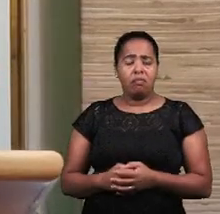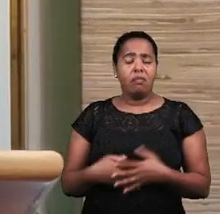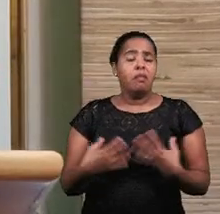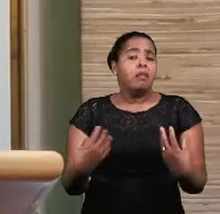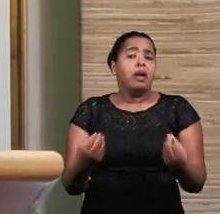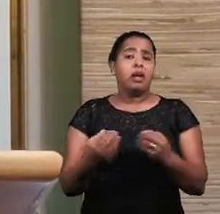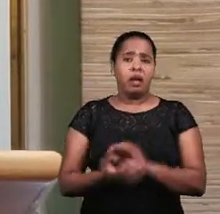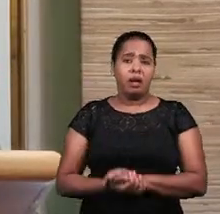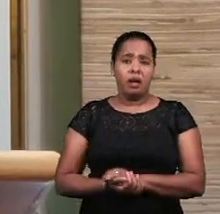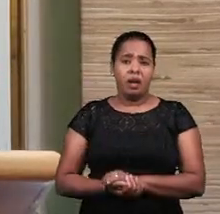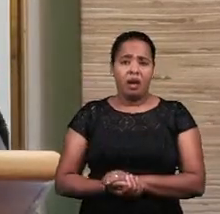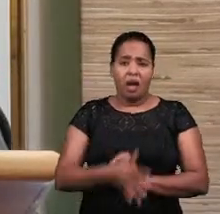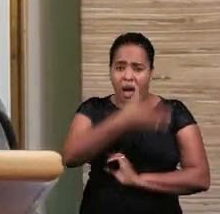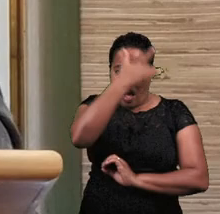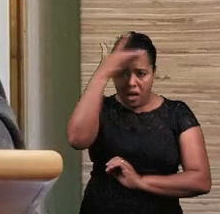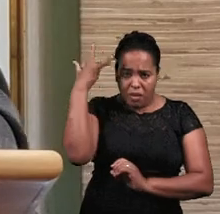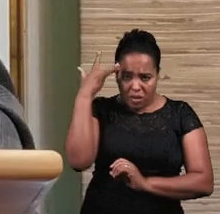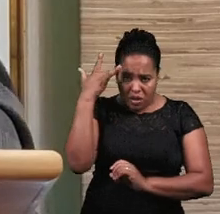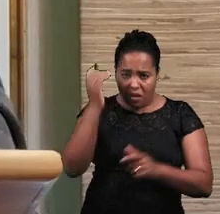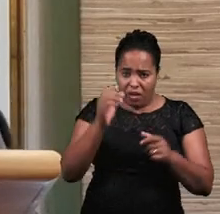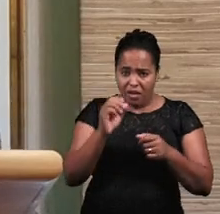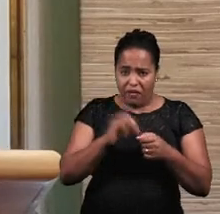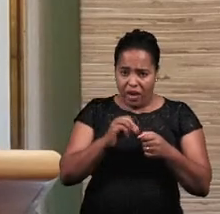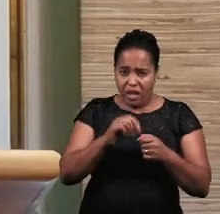Tout le monde est en train de faire, tu fais aussi.